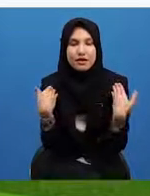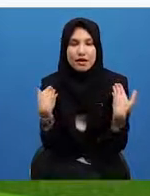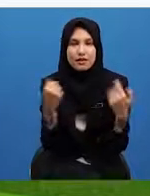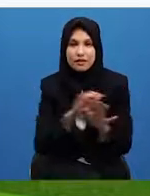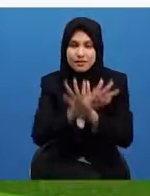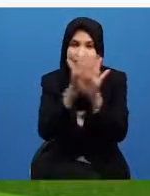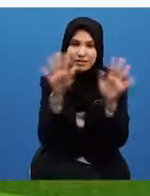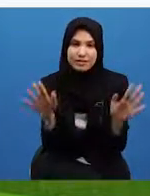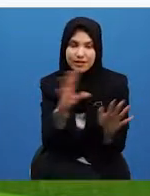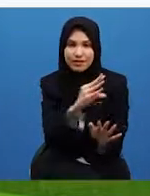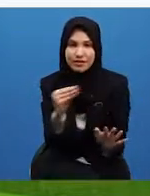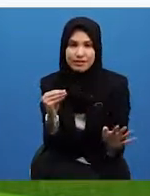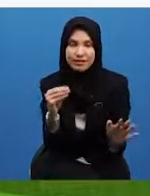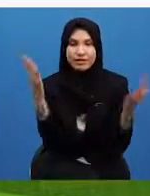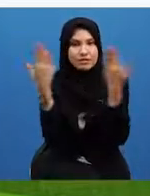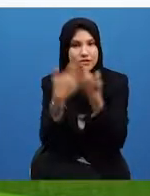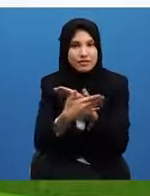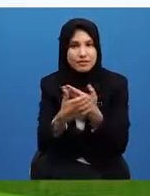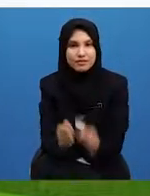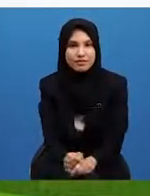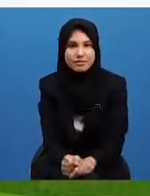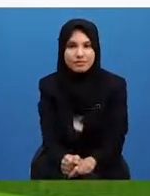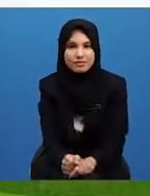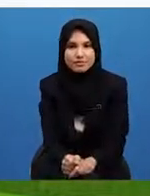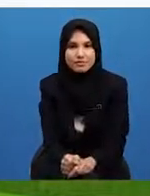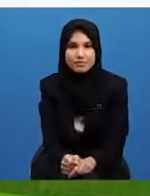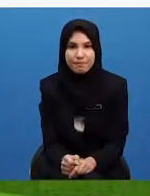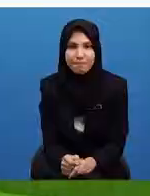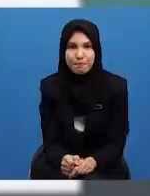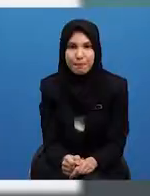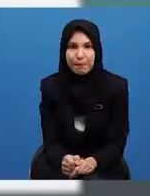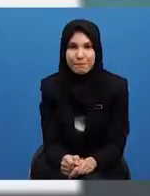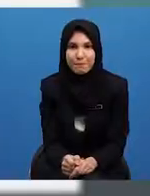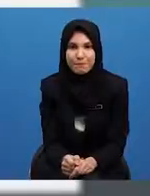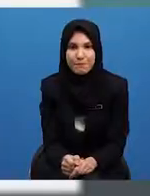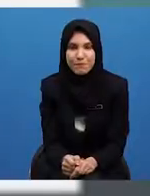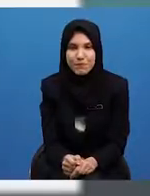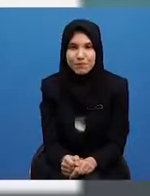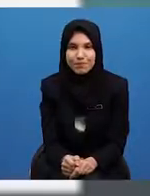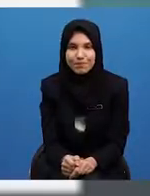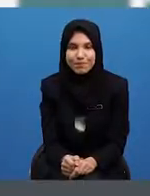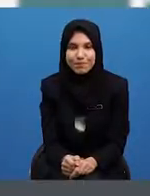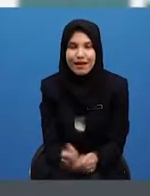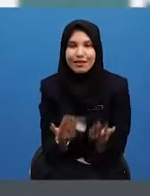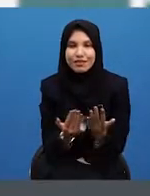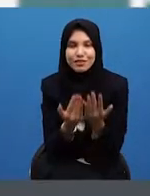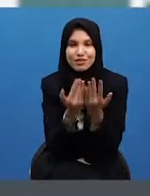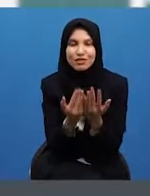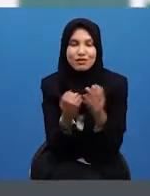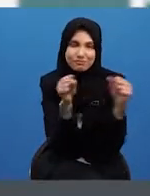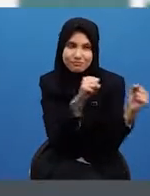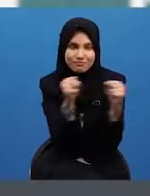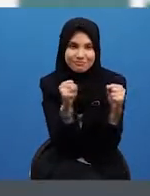dalam keadaan terang dan gelap hot syukur setuju